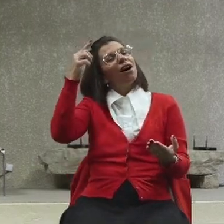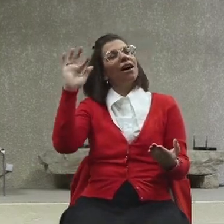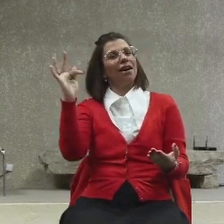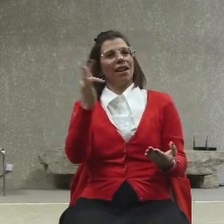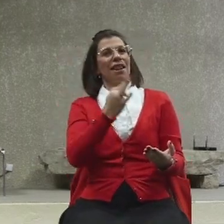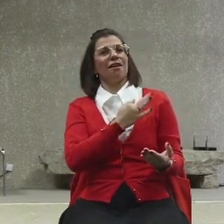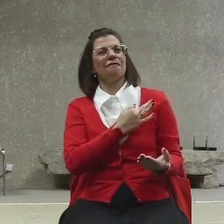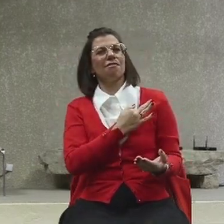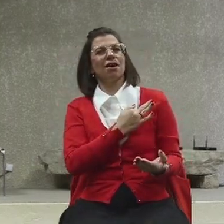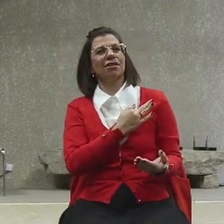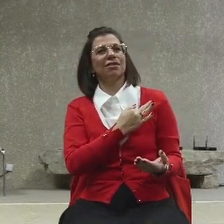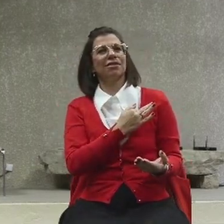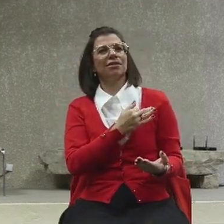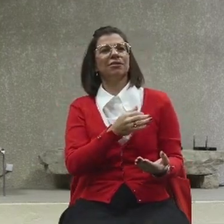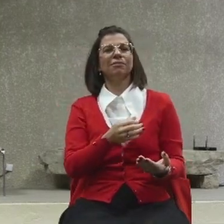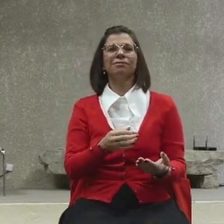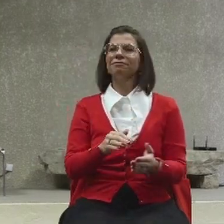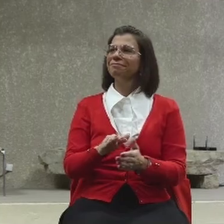impossible.